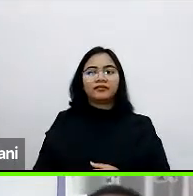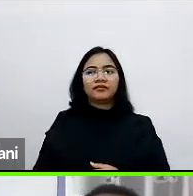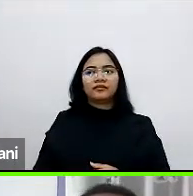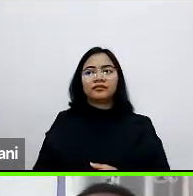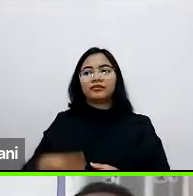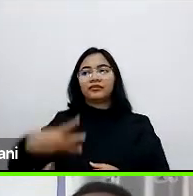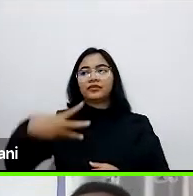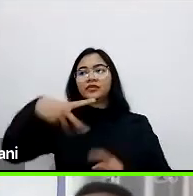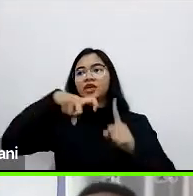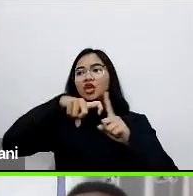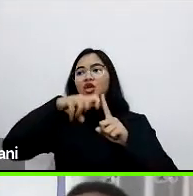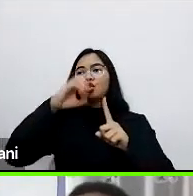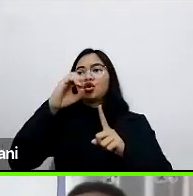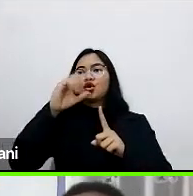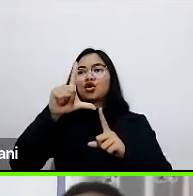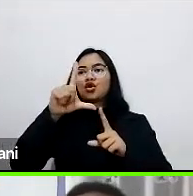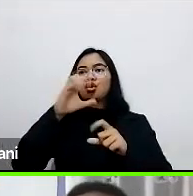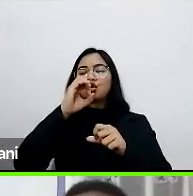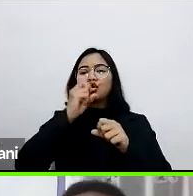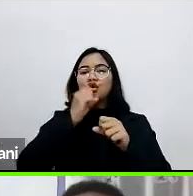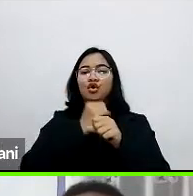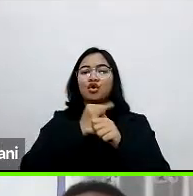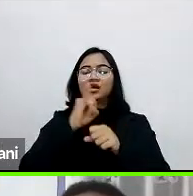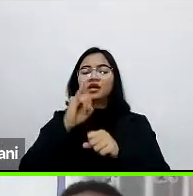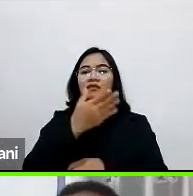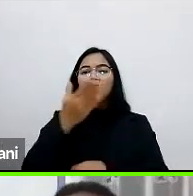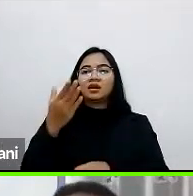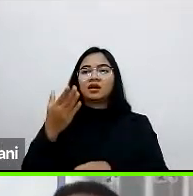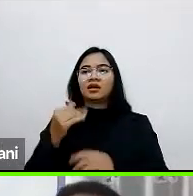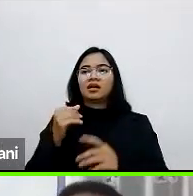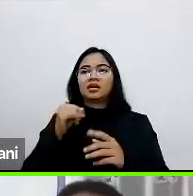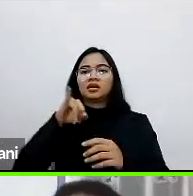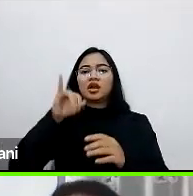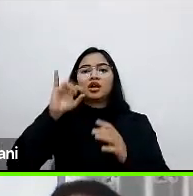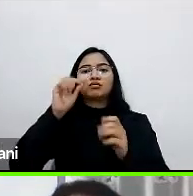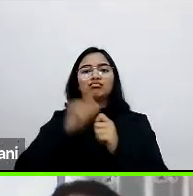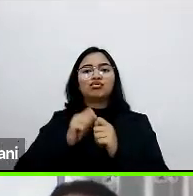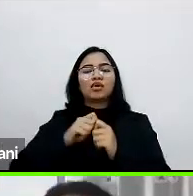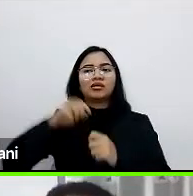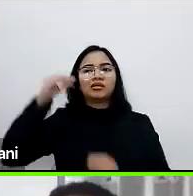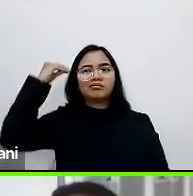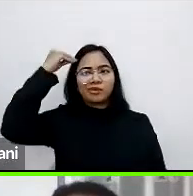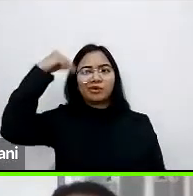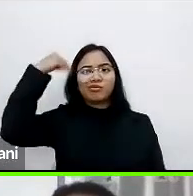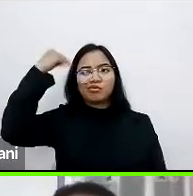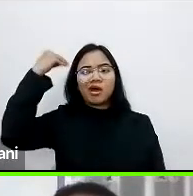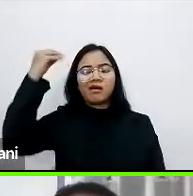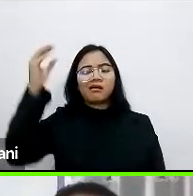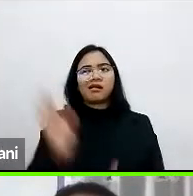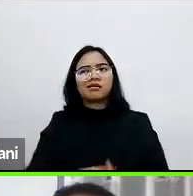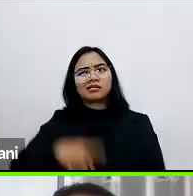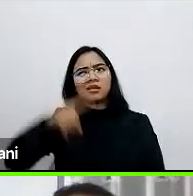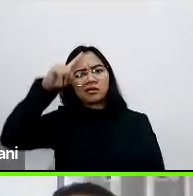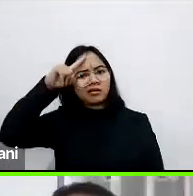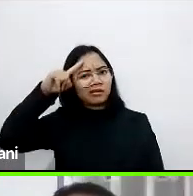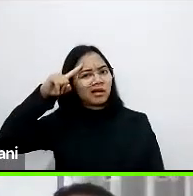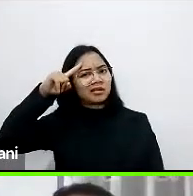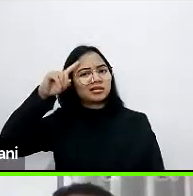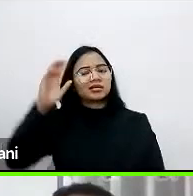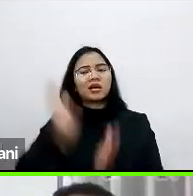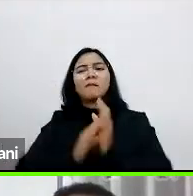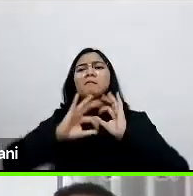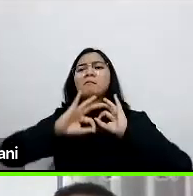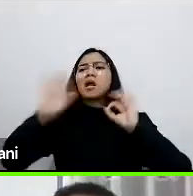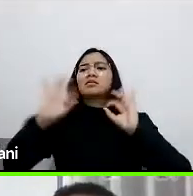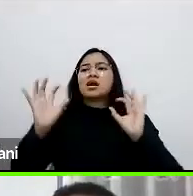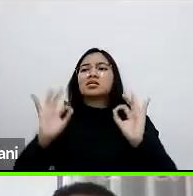ekologi mereka, yang membuat kebingungan-kebingungan yang berdampak pada trauma, stres dan sebagainya. Oleh sebab